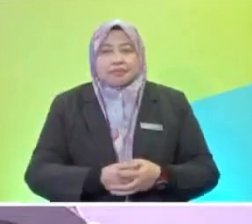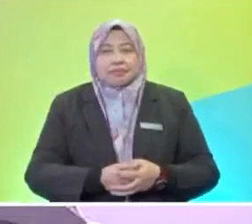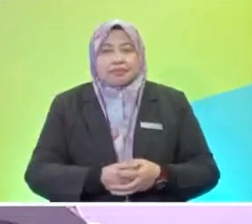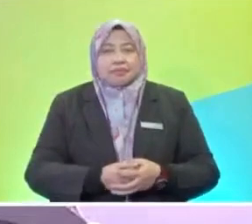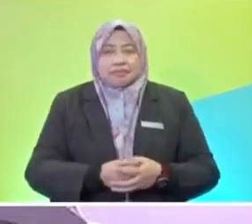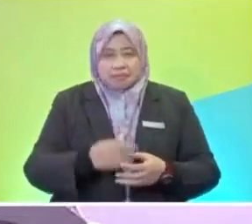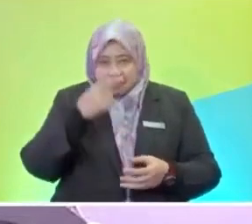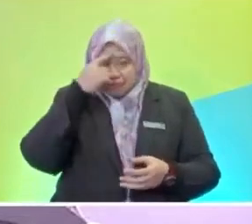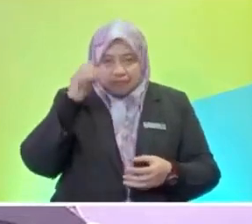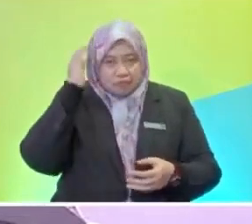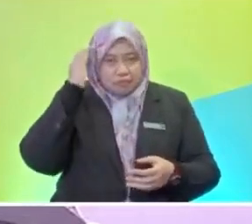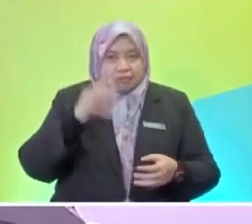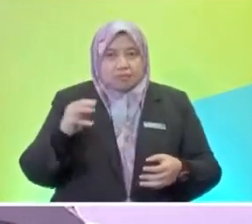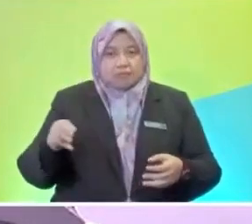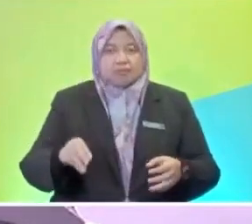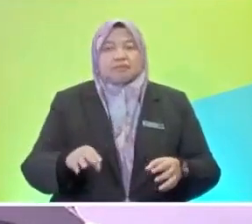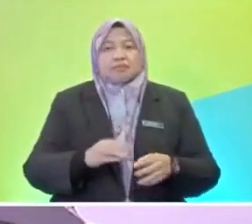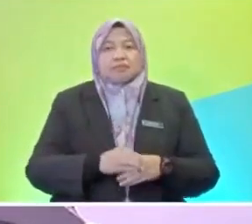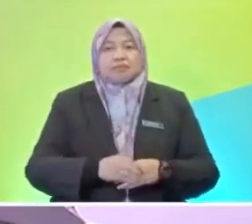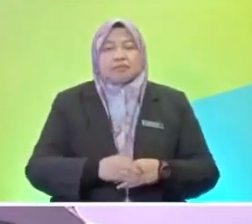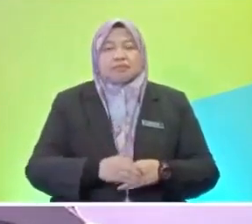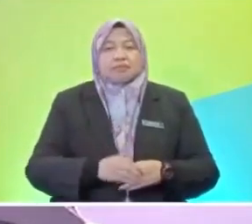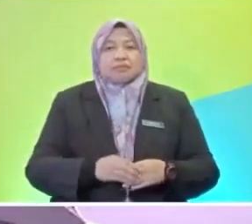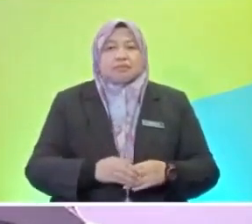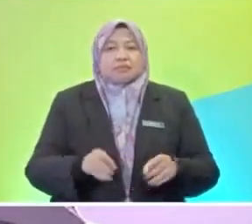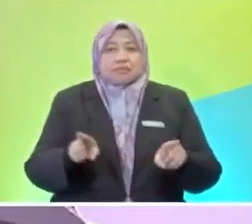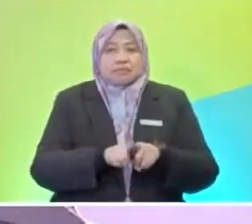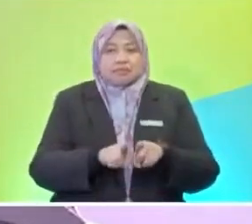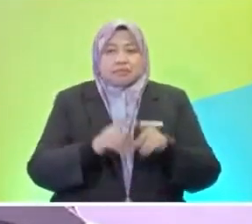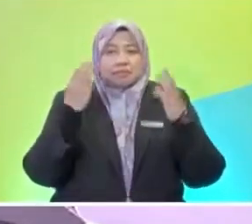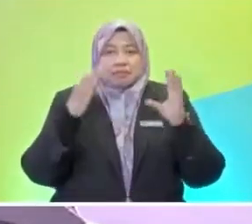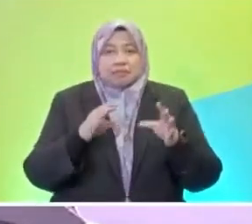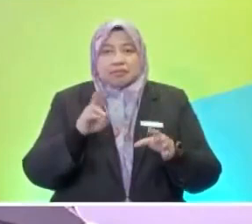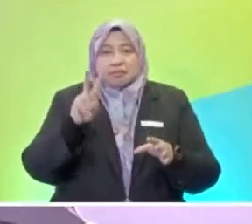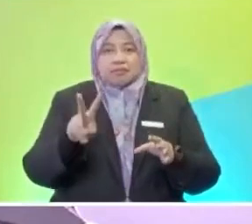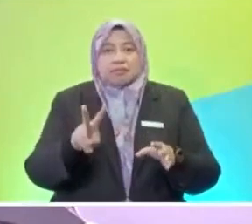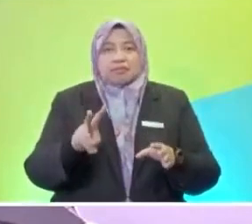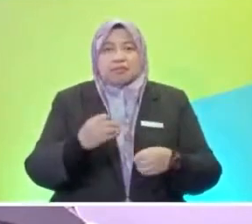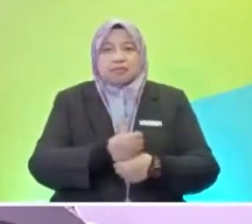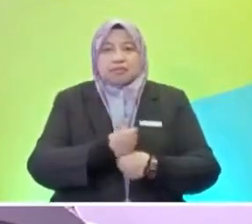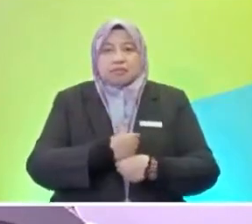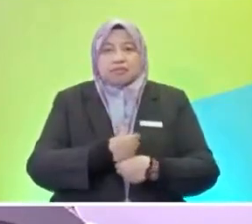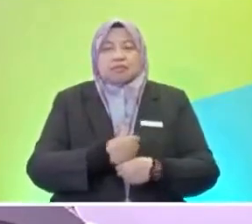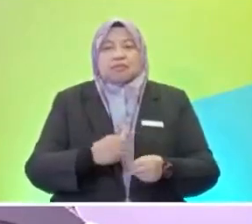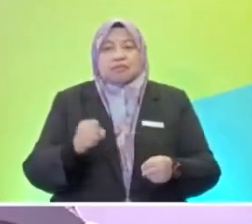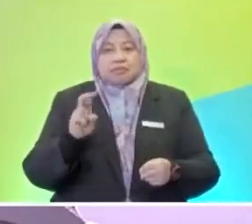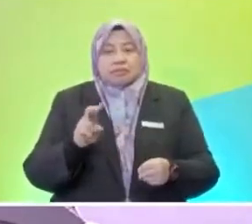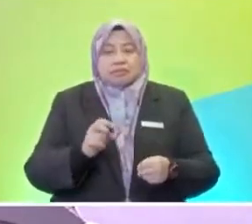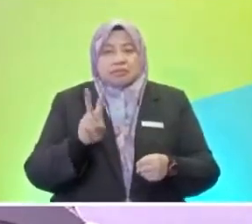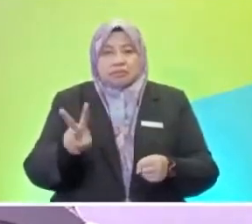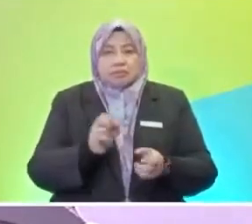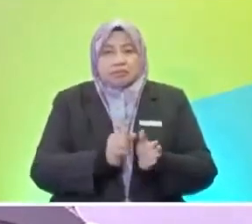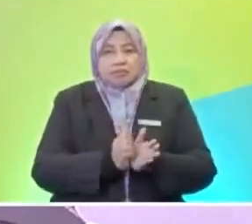untuk mengetahui Mira dan murid-murid yang bisa mengecek gua hari ini dua bentuk dua dimensi ini Apabila